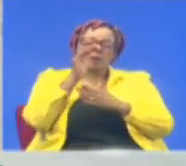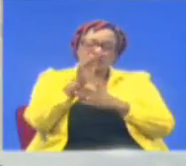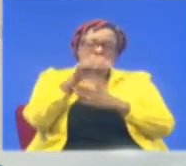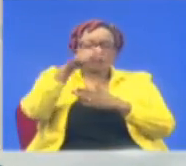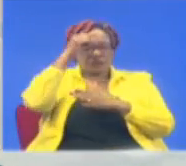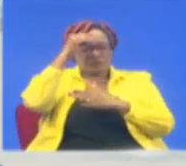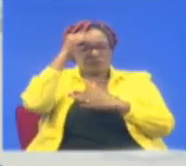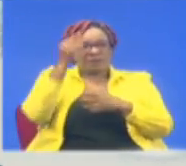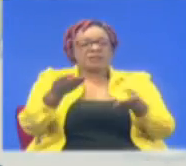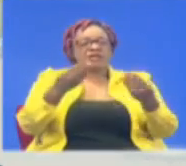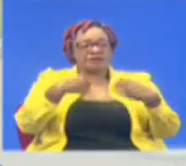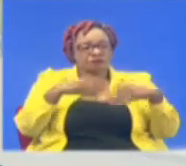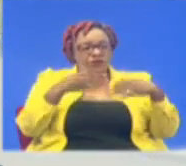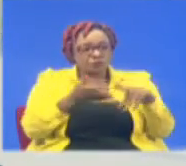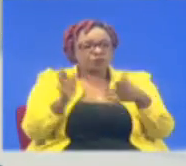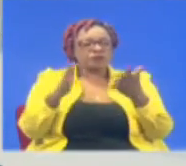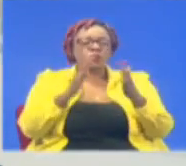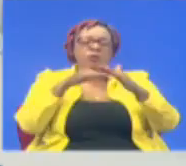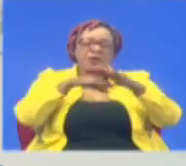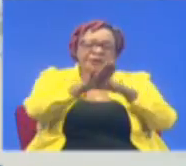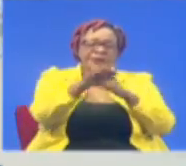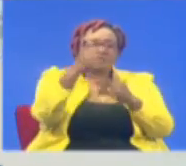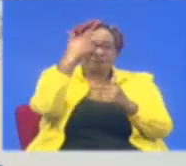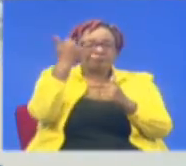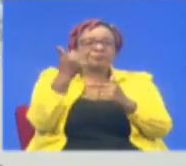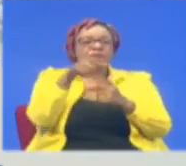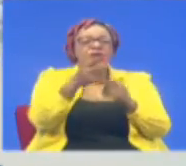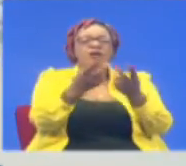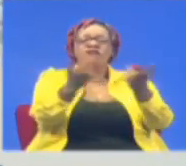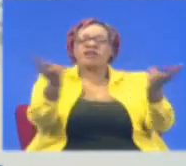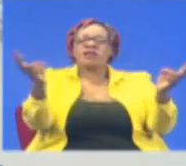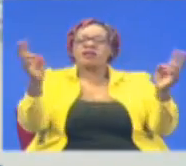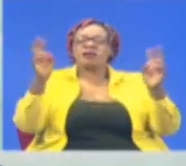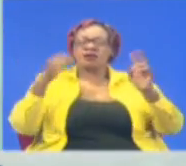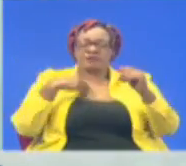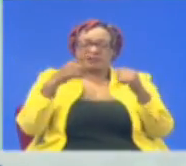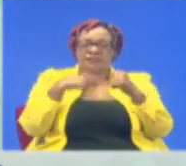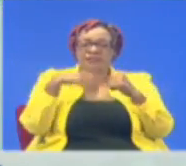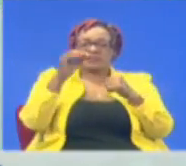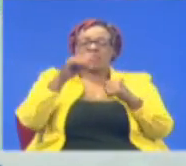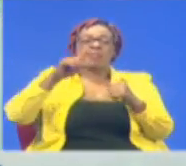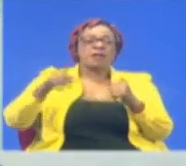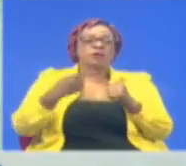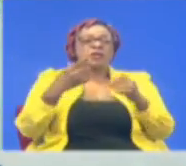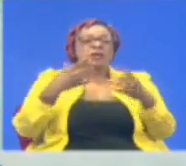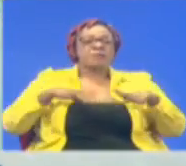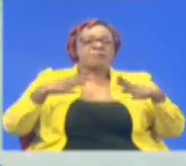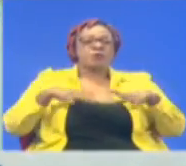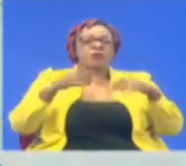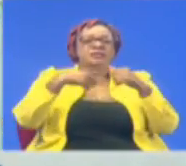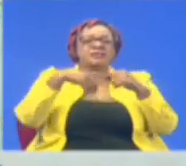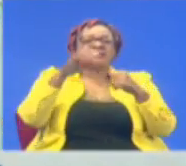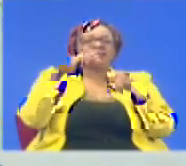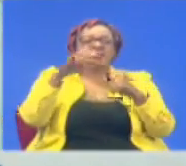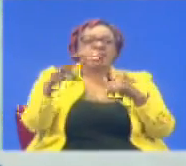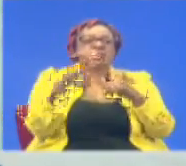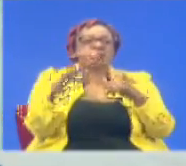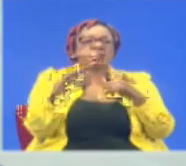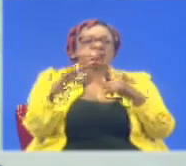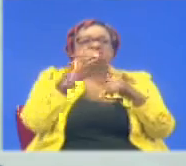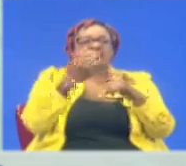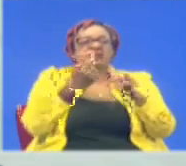angetupatia nafasi tuingie, kwa sababu hii uwanja inabeba 60,000 people. 60,000 people, hata